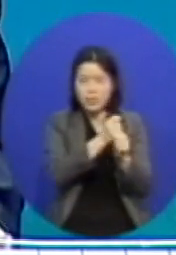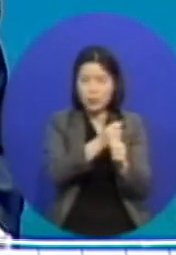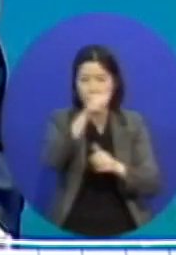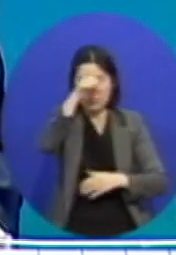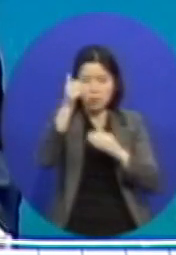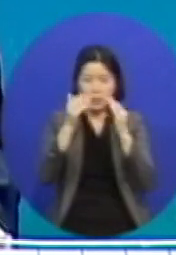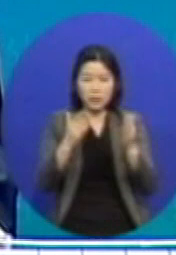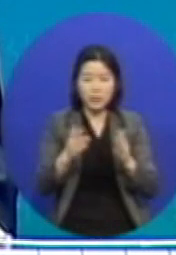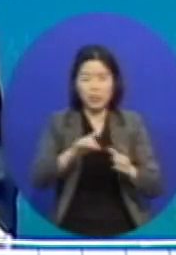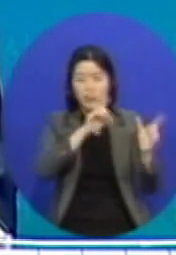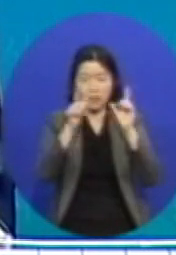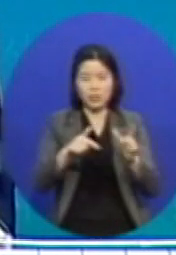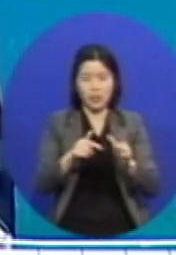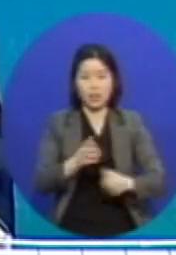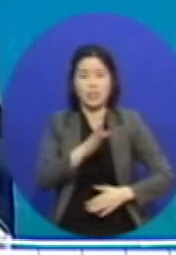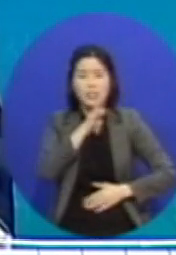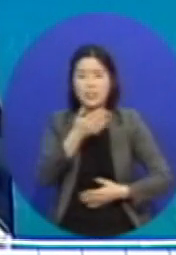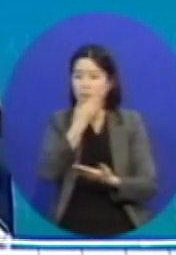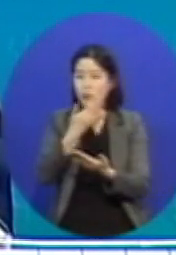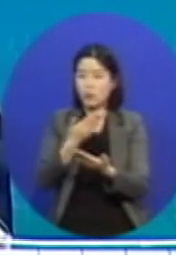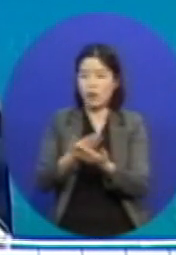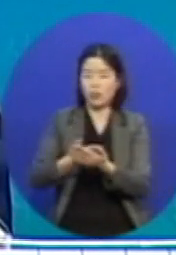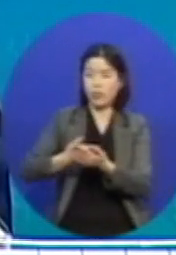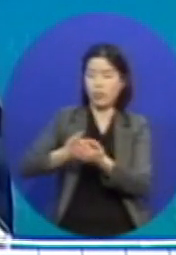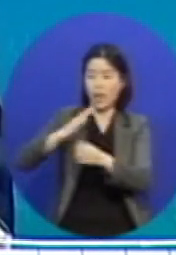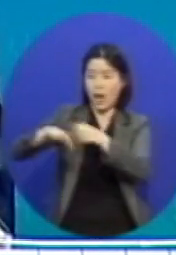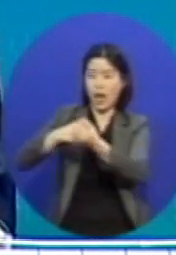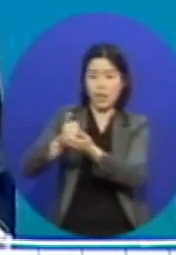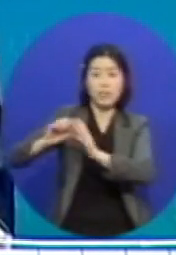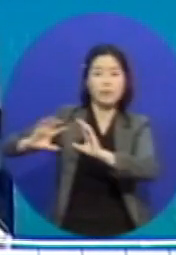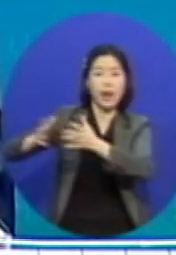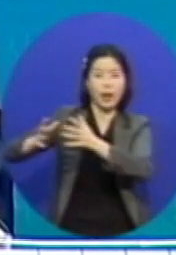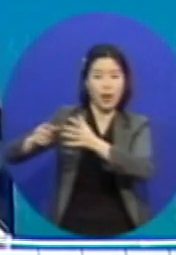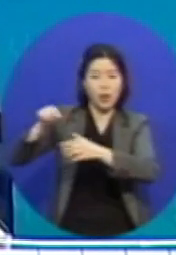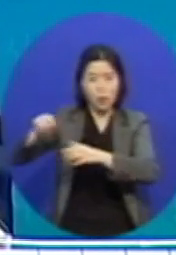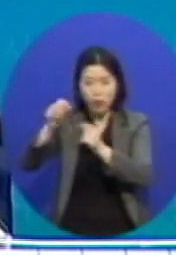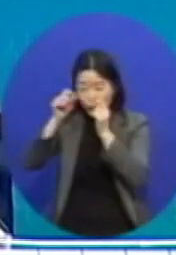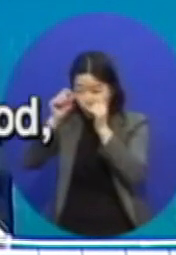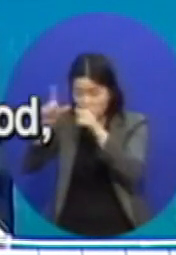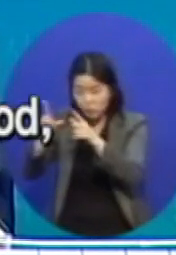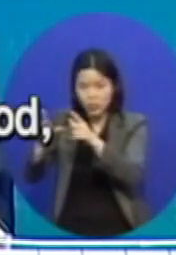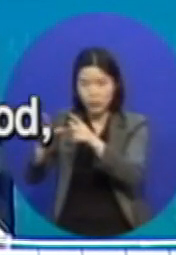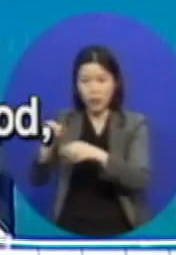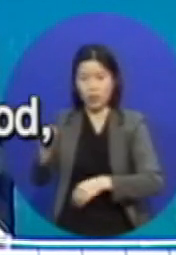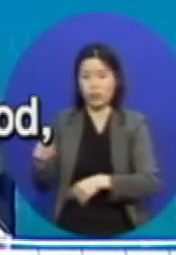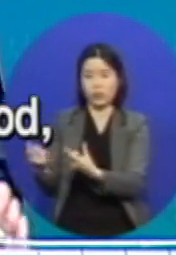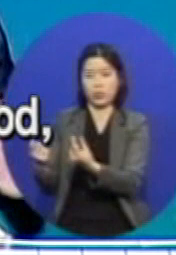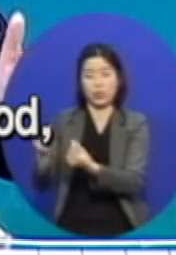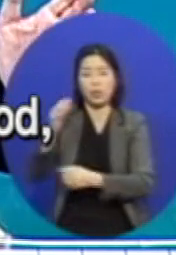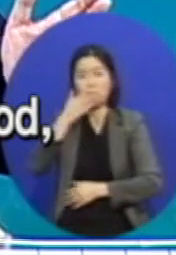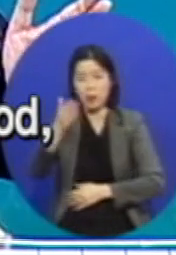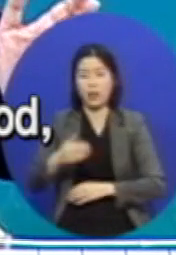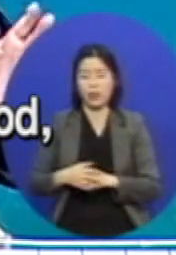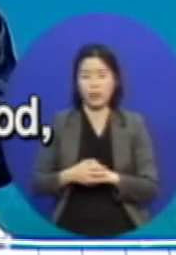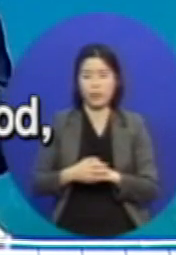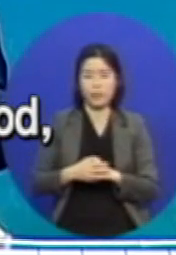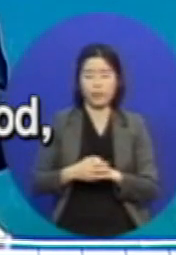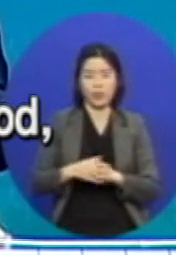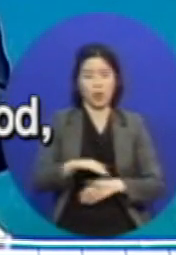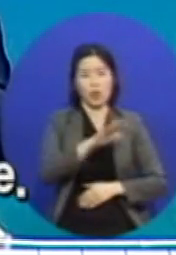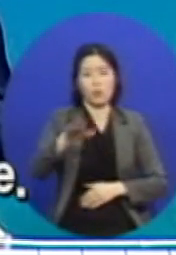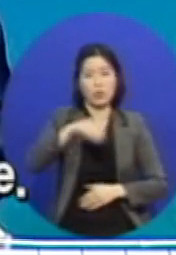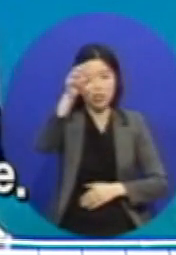진짜 중요한 건 하나님의 나라는 데 하나님의 나라에 눈이 뜨이고 나면 그렇게 되는 거예요 여러분 우리